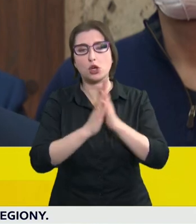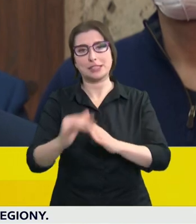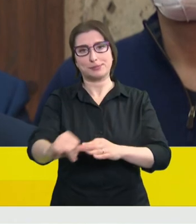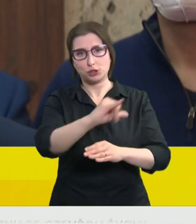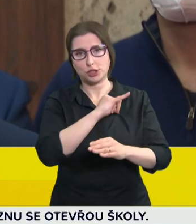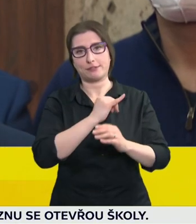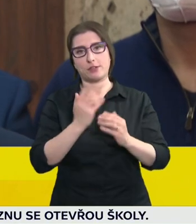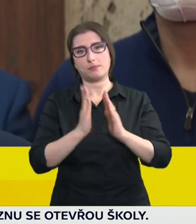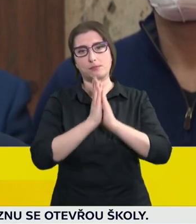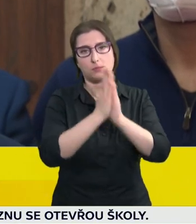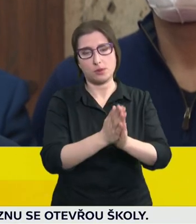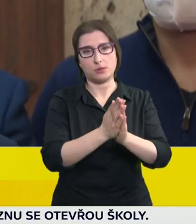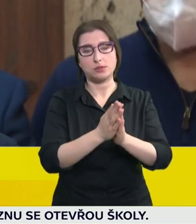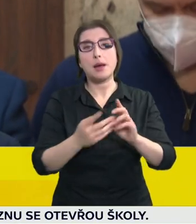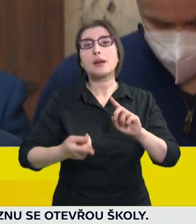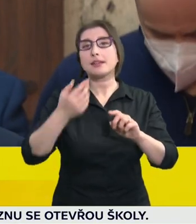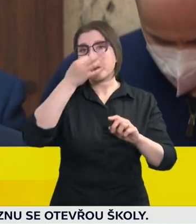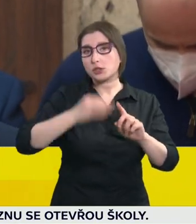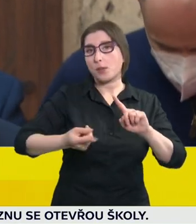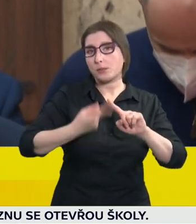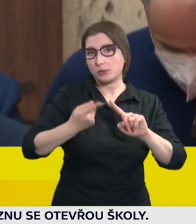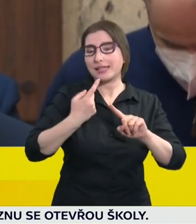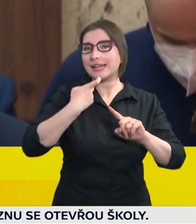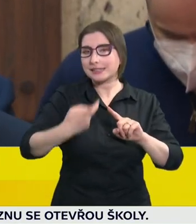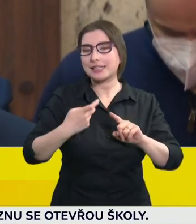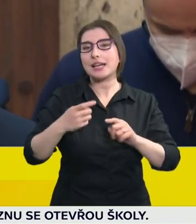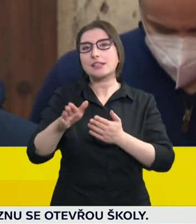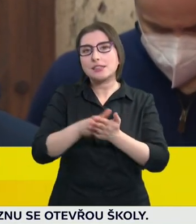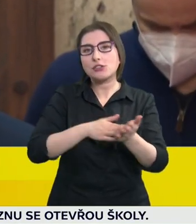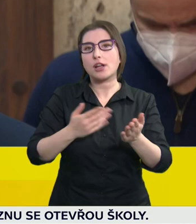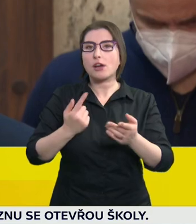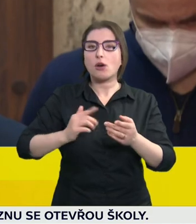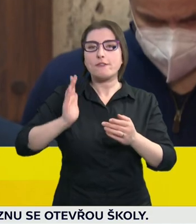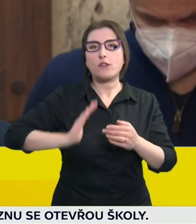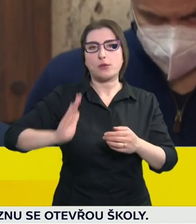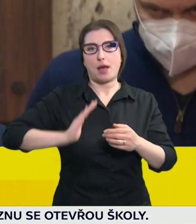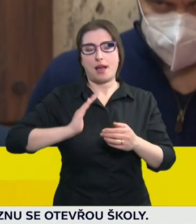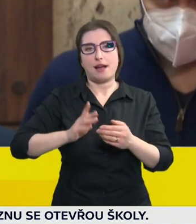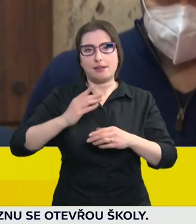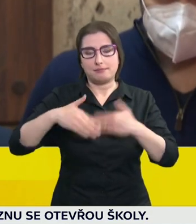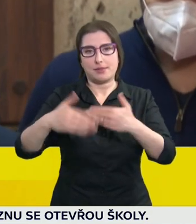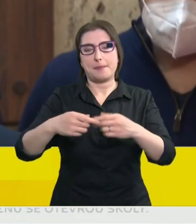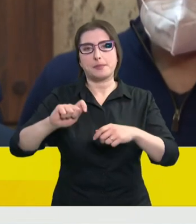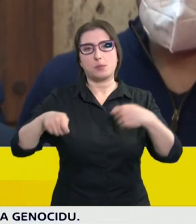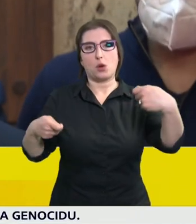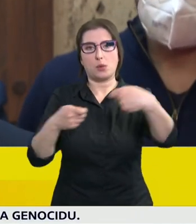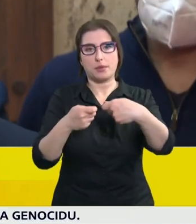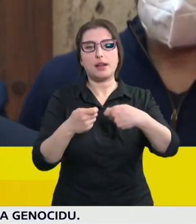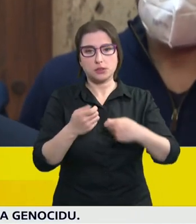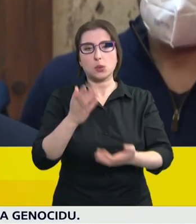jelikož to je nezbytná podmínka německé strany, aby začal ten faktický, ty faktické převozy těchto